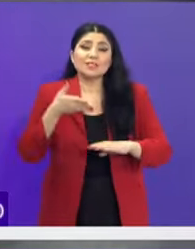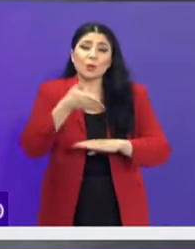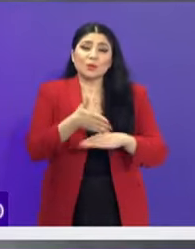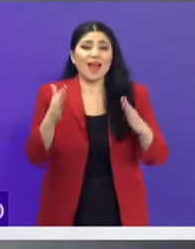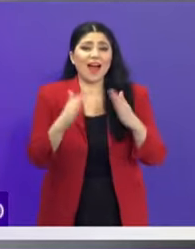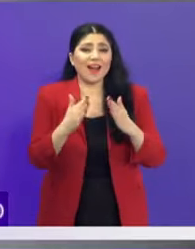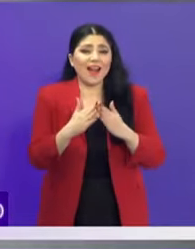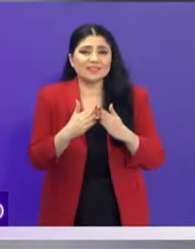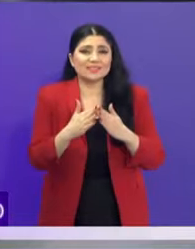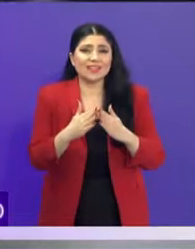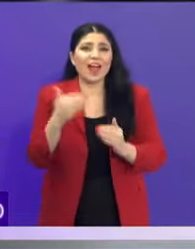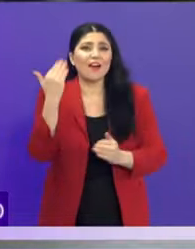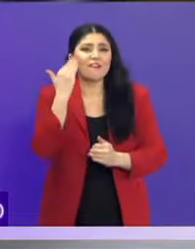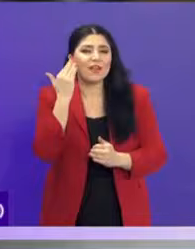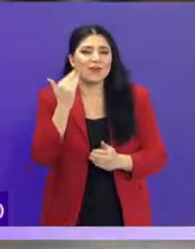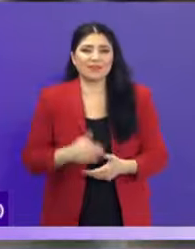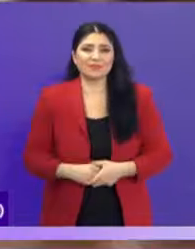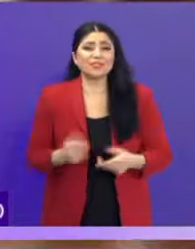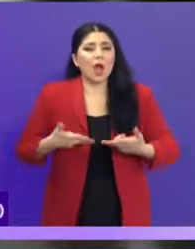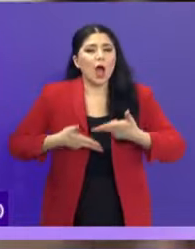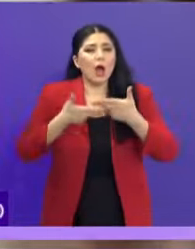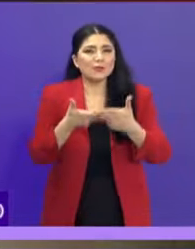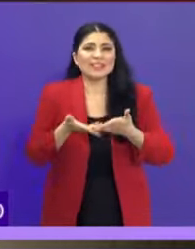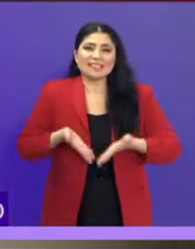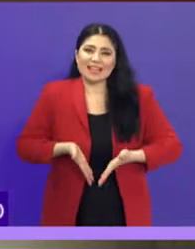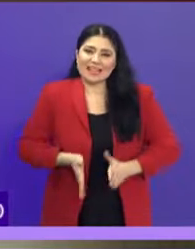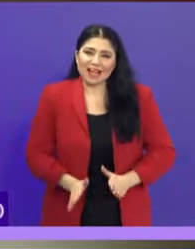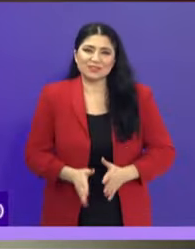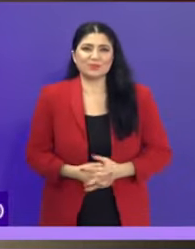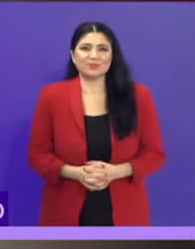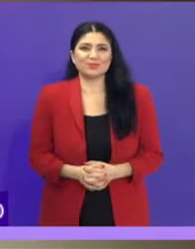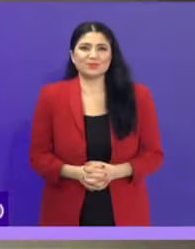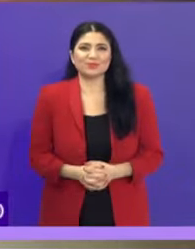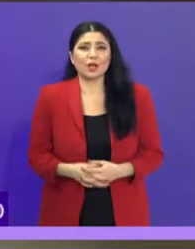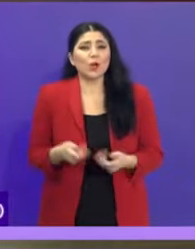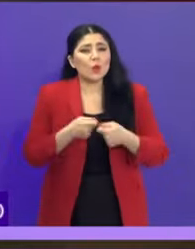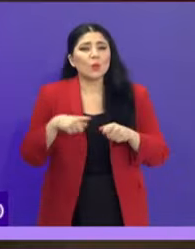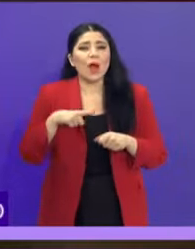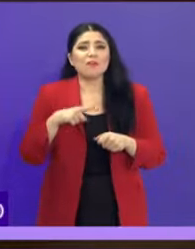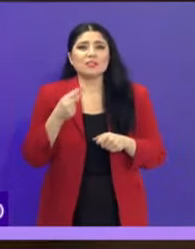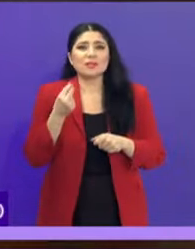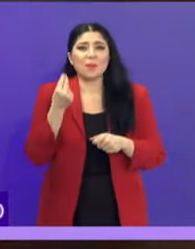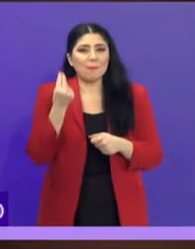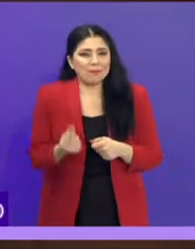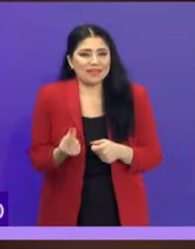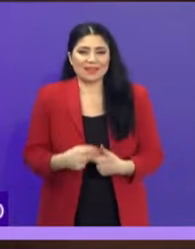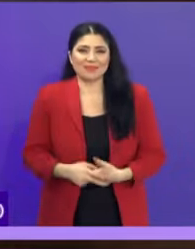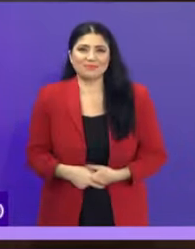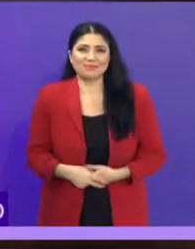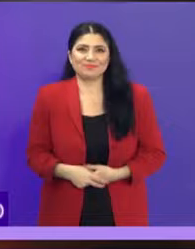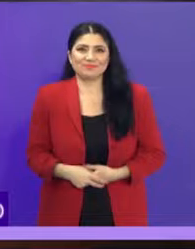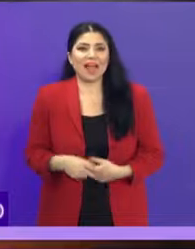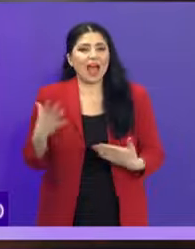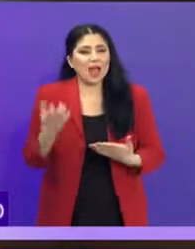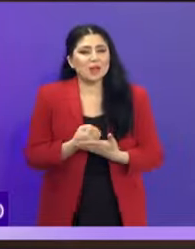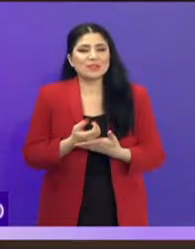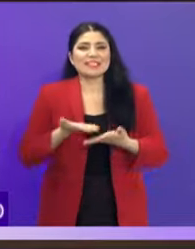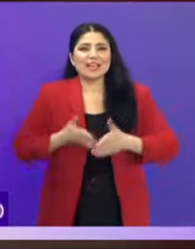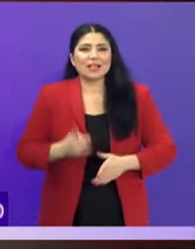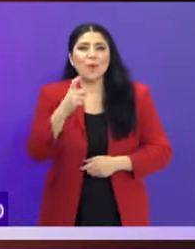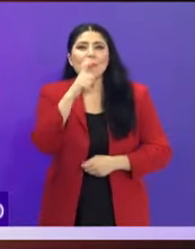la această femeie și au ajutat-o să nască la domiciliu. Totul a decurs foarte bine. A reușit să aducă pe